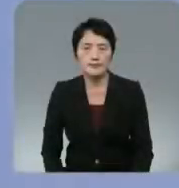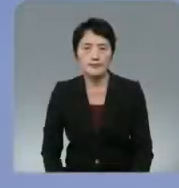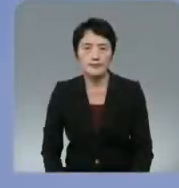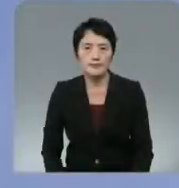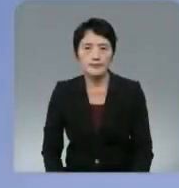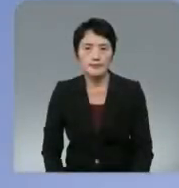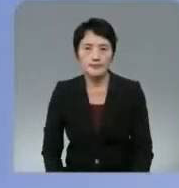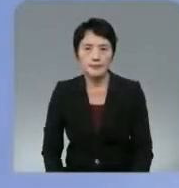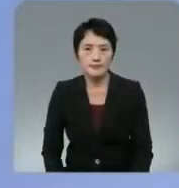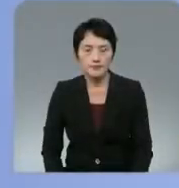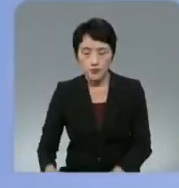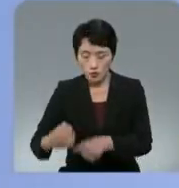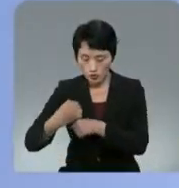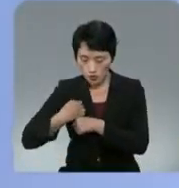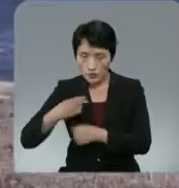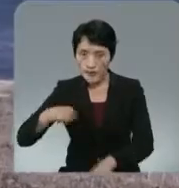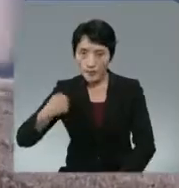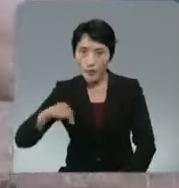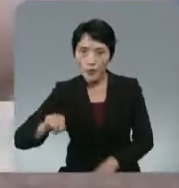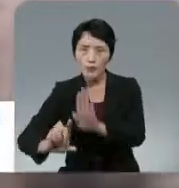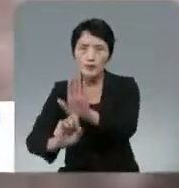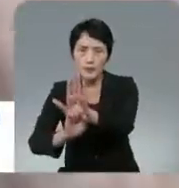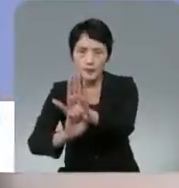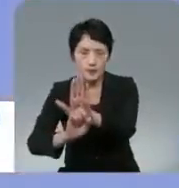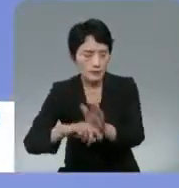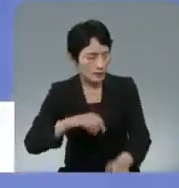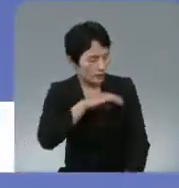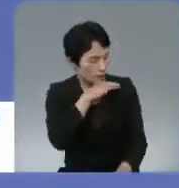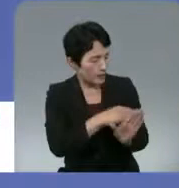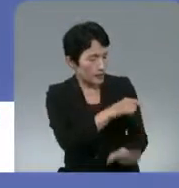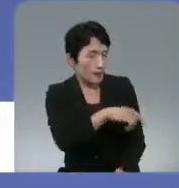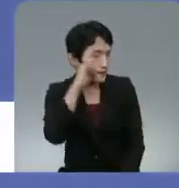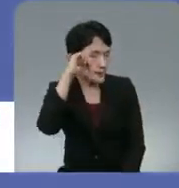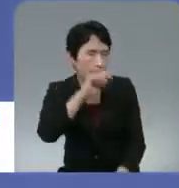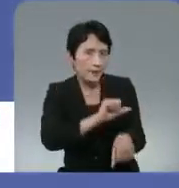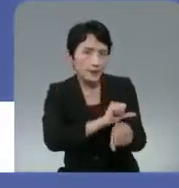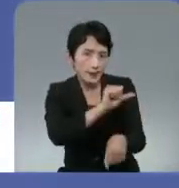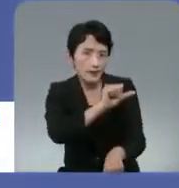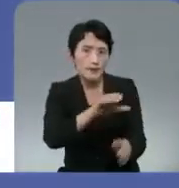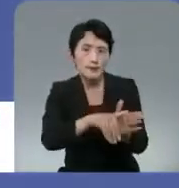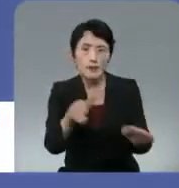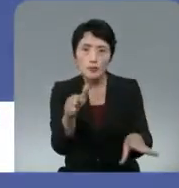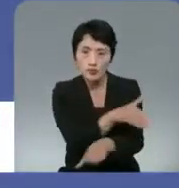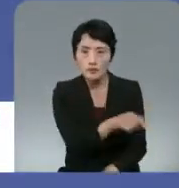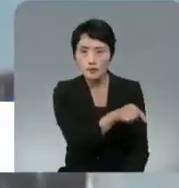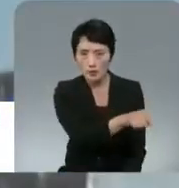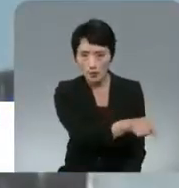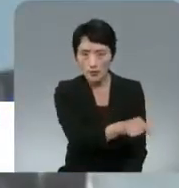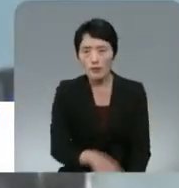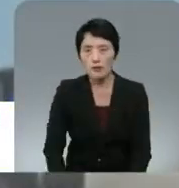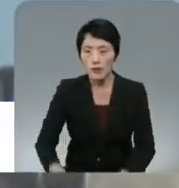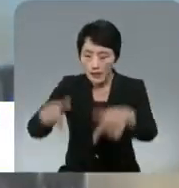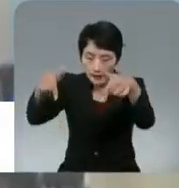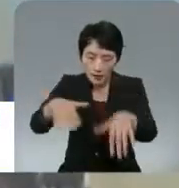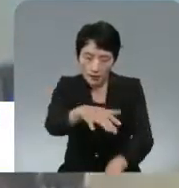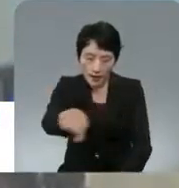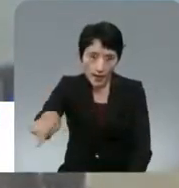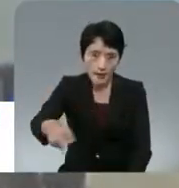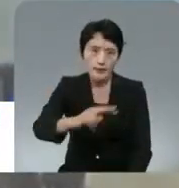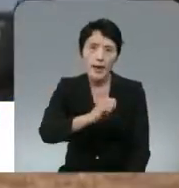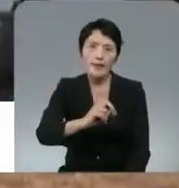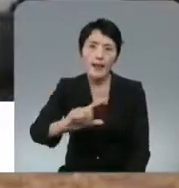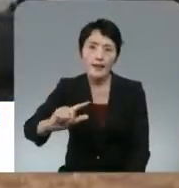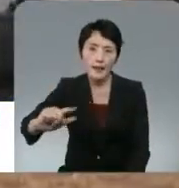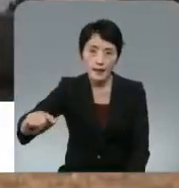24 октября в 5:14 утра северокорейские вооруженные силы произвели 10 выстрелов из